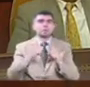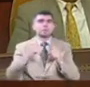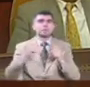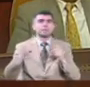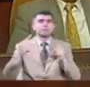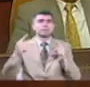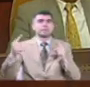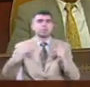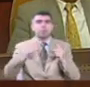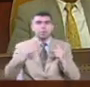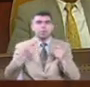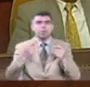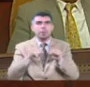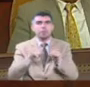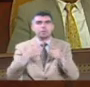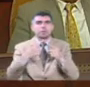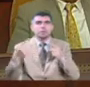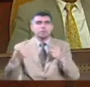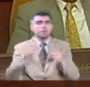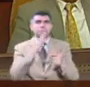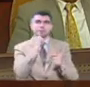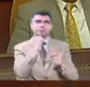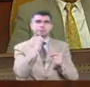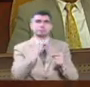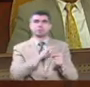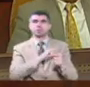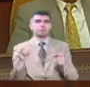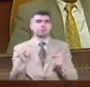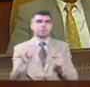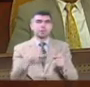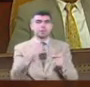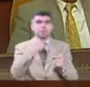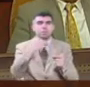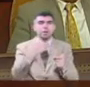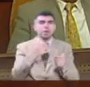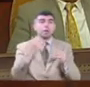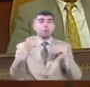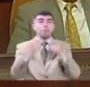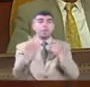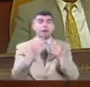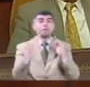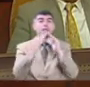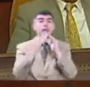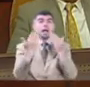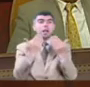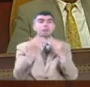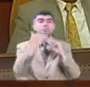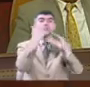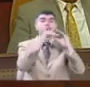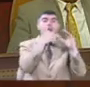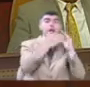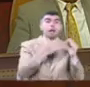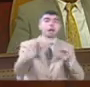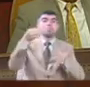الكيدية لعرقلة التنفيذ والمشاكل المرتبطة بإجراءات التبليغ، توفير عدد كافي